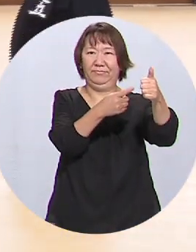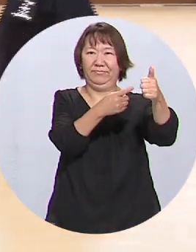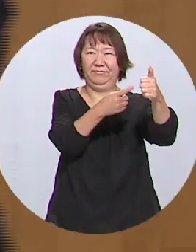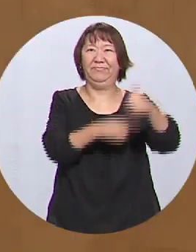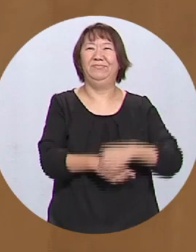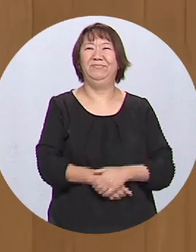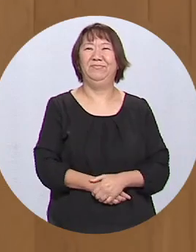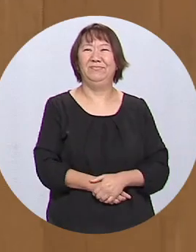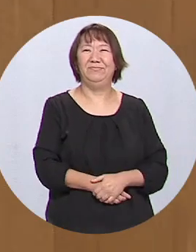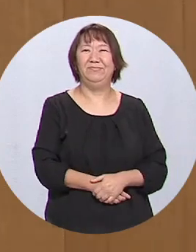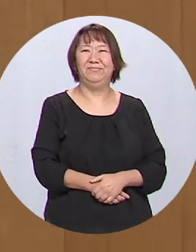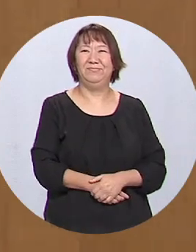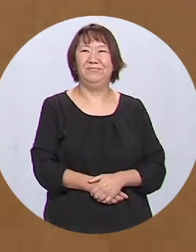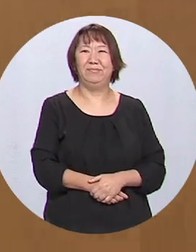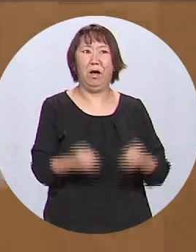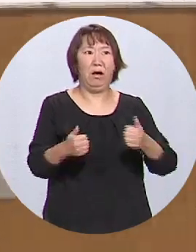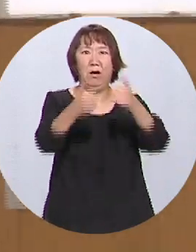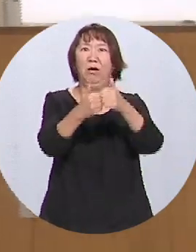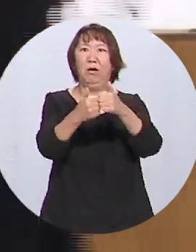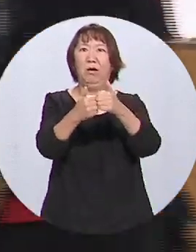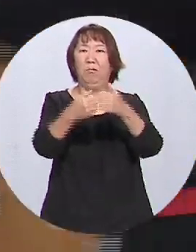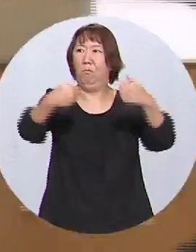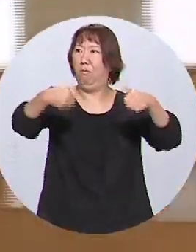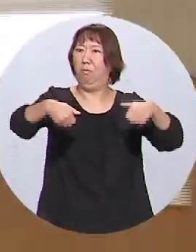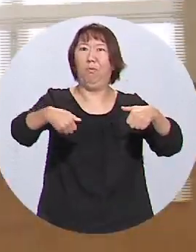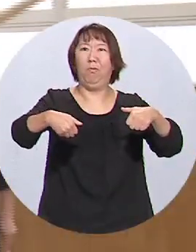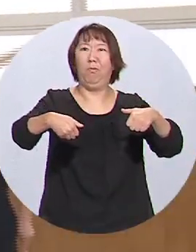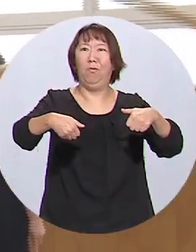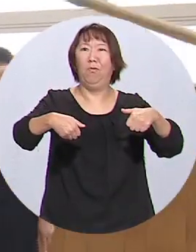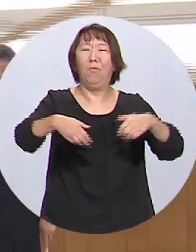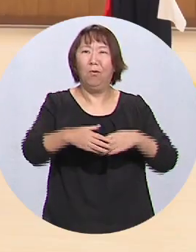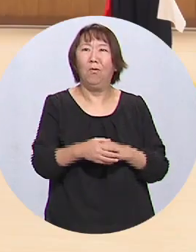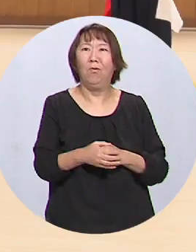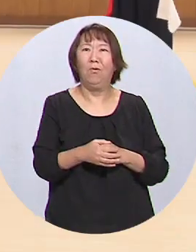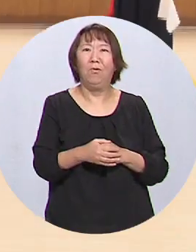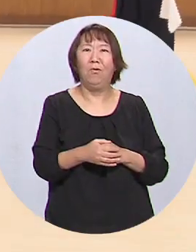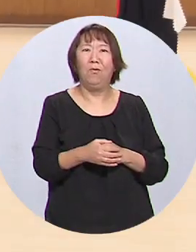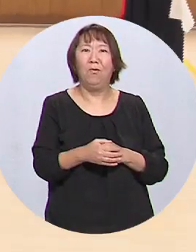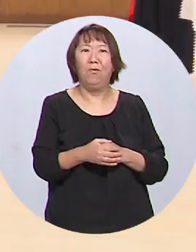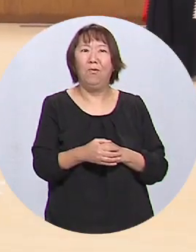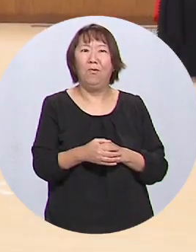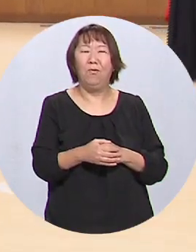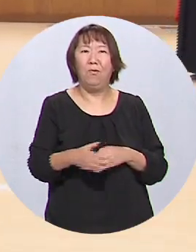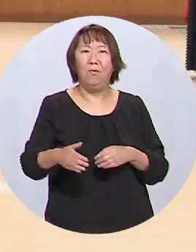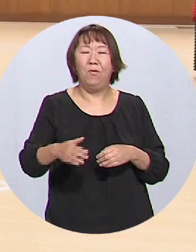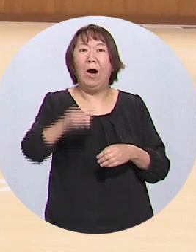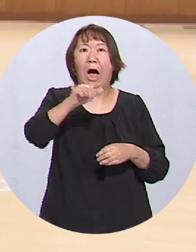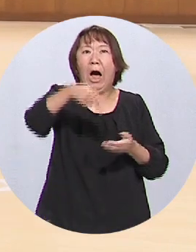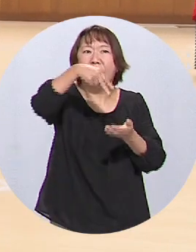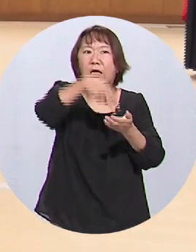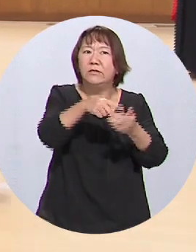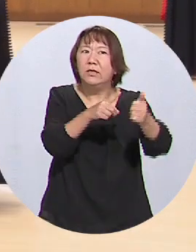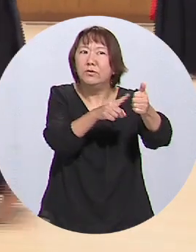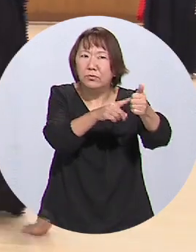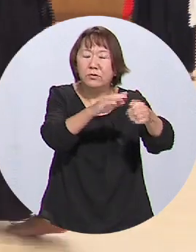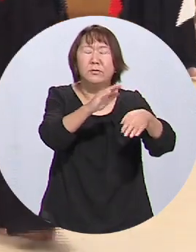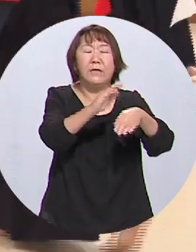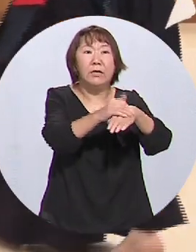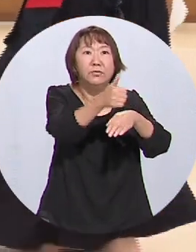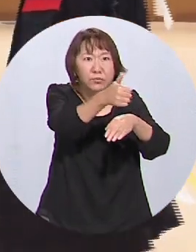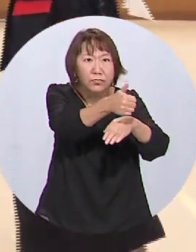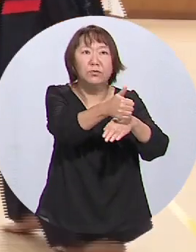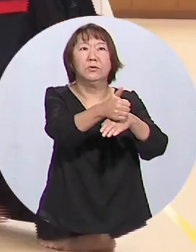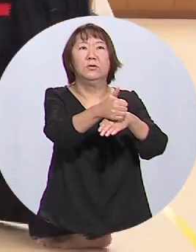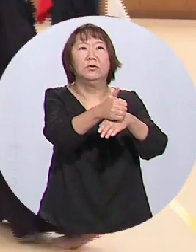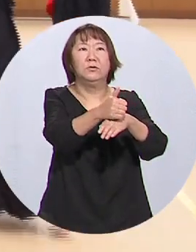すごいね、もう 渡り合ってる感じありますよね。 もう普段足立選手レベルとこうやらせてもらえないですからね、まず